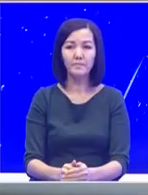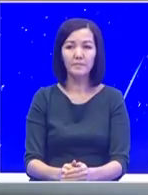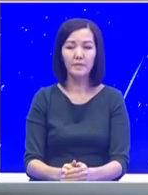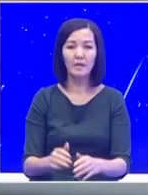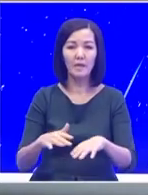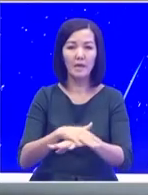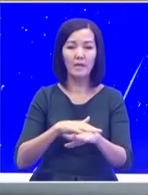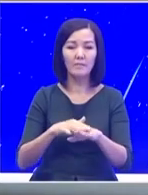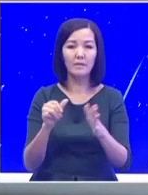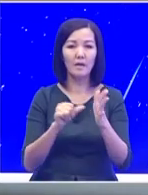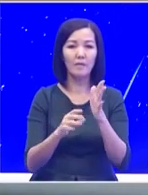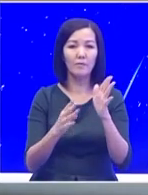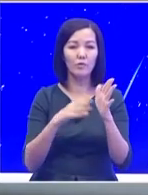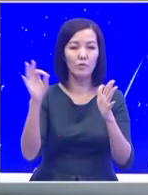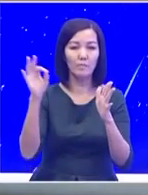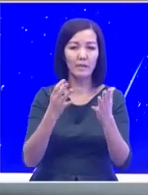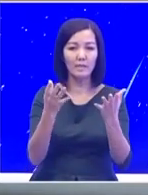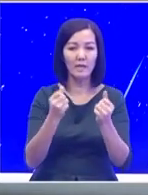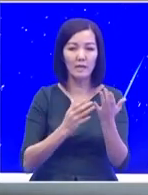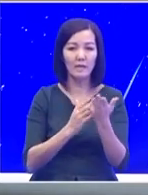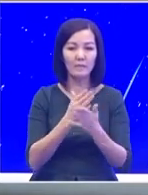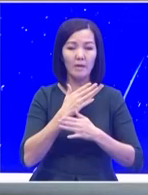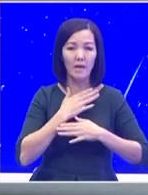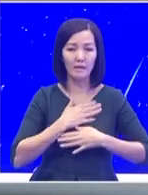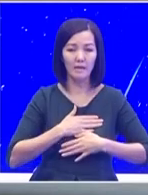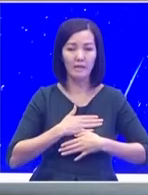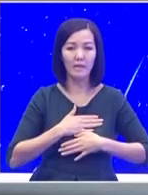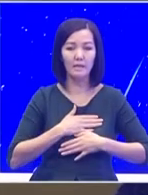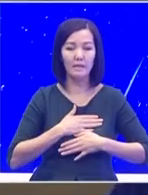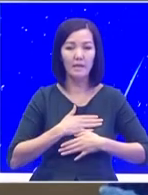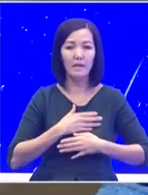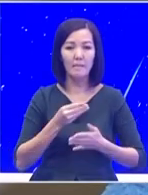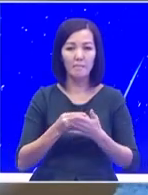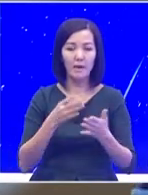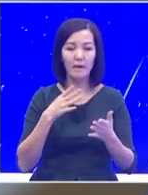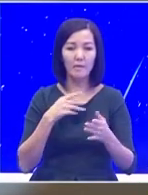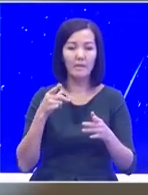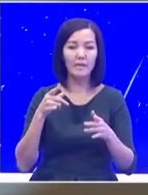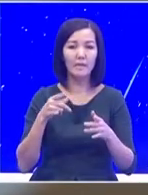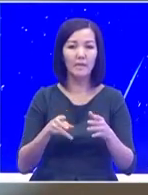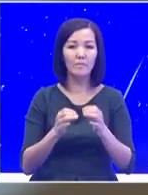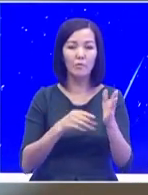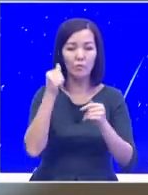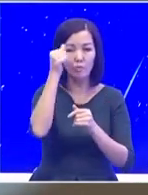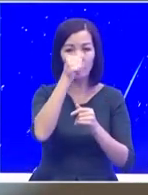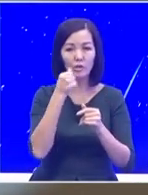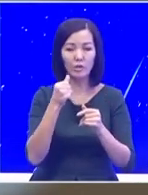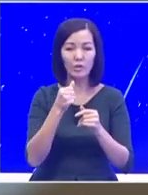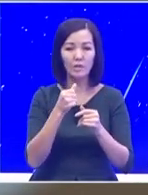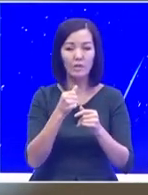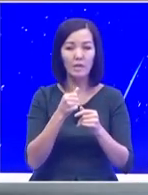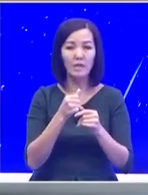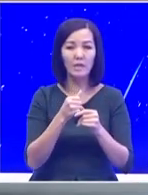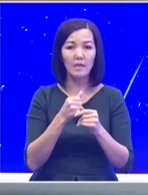Халқымыздың 69% алған қызметтермен қанағаттандық деген баға беріп отыр. Бұл 2019 жылғы жасалған